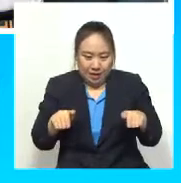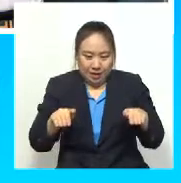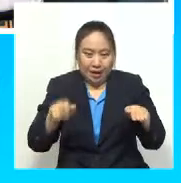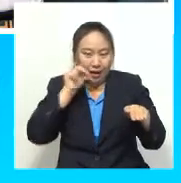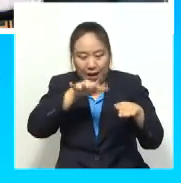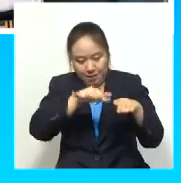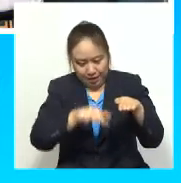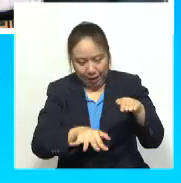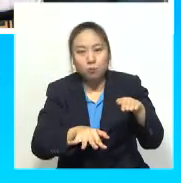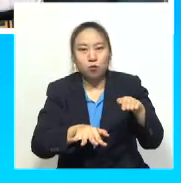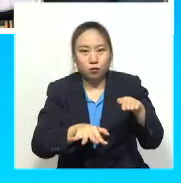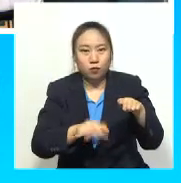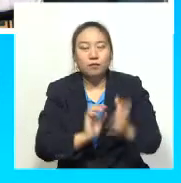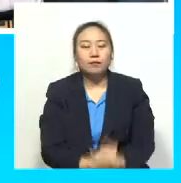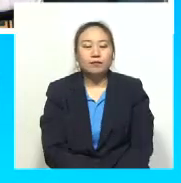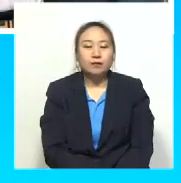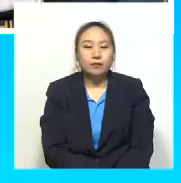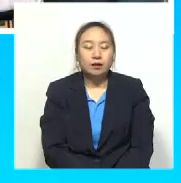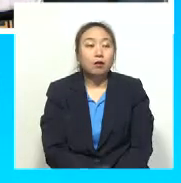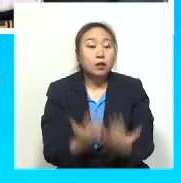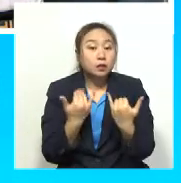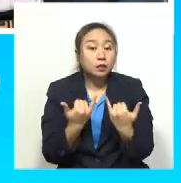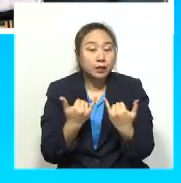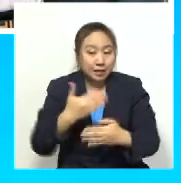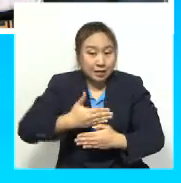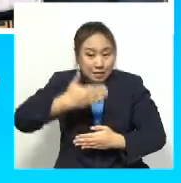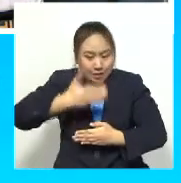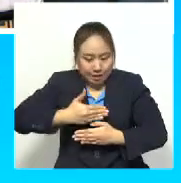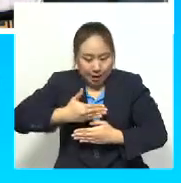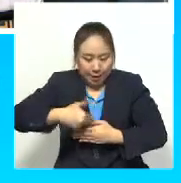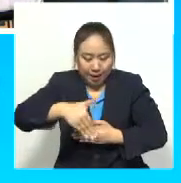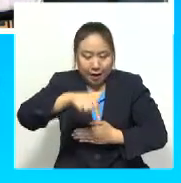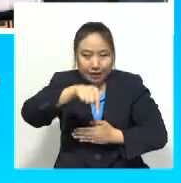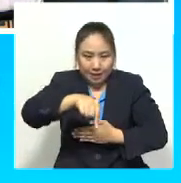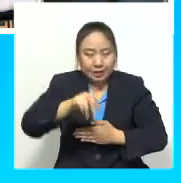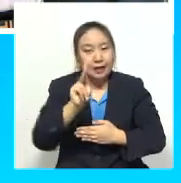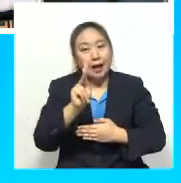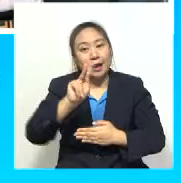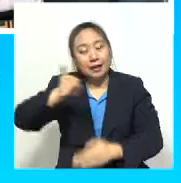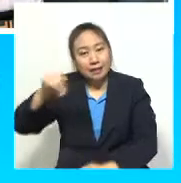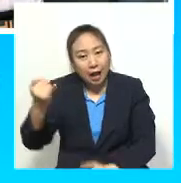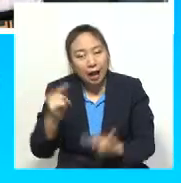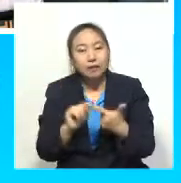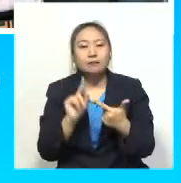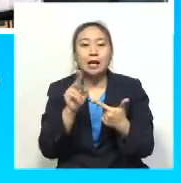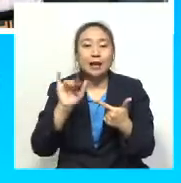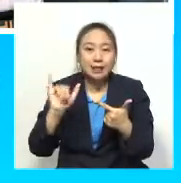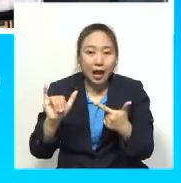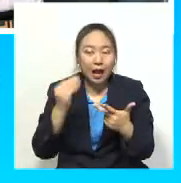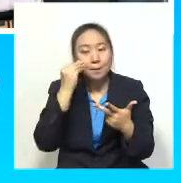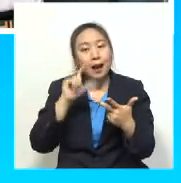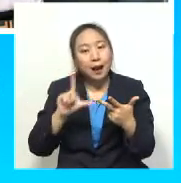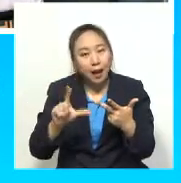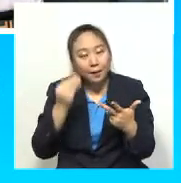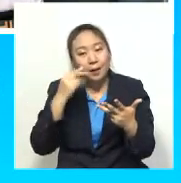ค่ะก็คือระดับน้ำท้ายเขื่อนไปนี่นะคะไม่ว่าจะเป็นที่แก่งกระจานท่ายางบ้านล